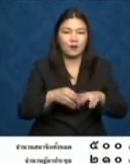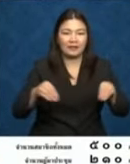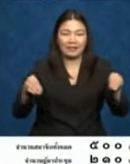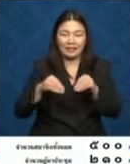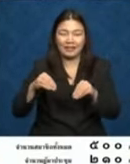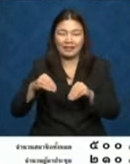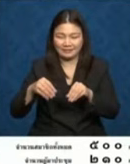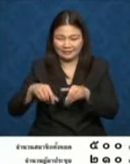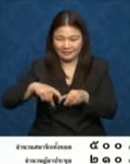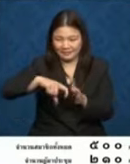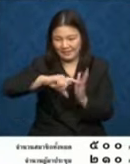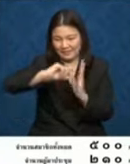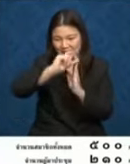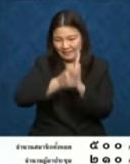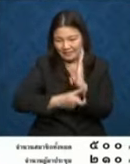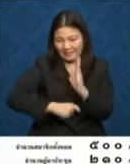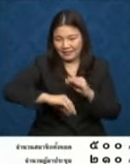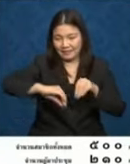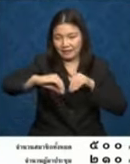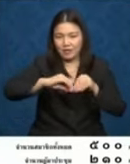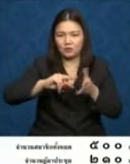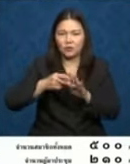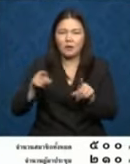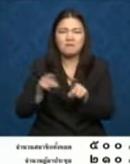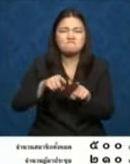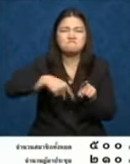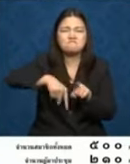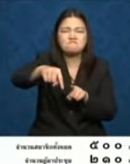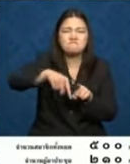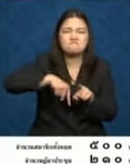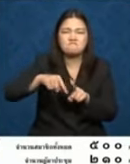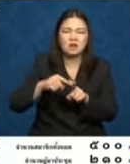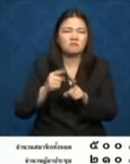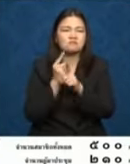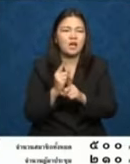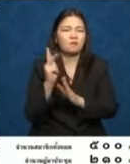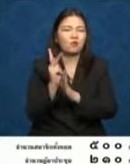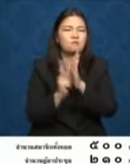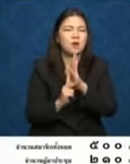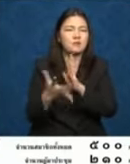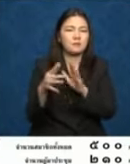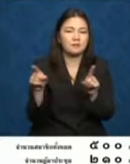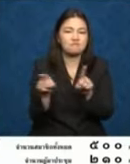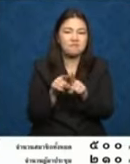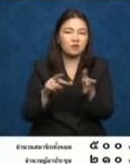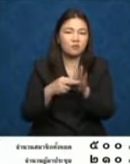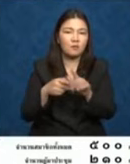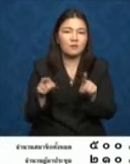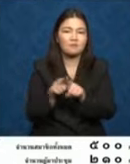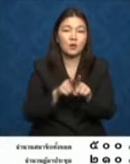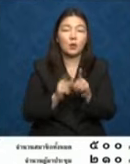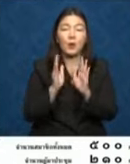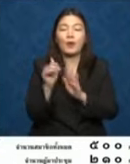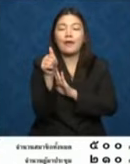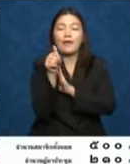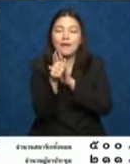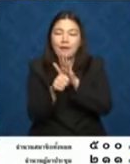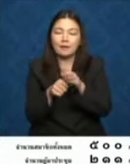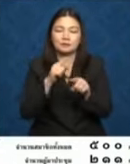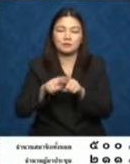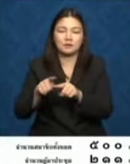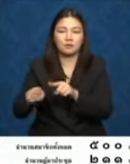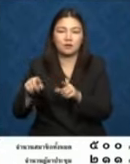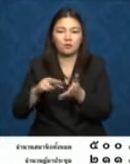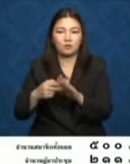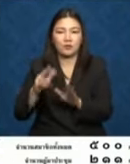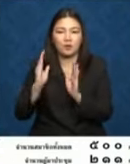เนี่ยไม่เป็นไปตามระเบียบนะครับมีการใช้เล่ห์เหลี่ยมของผู้ขายซึ่งผู้ขายส่วนใหญ่ก็จะเป็นช